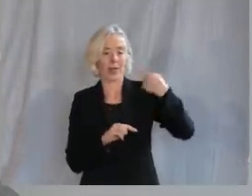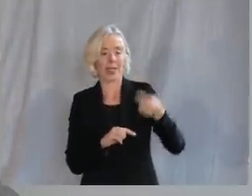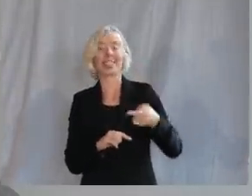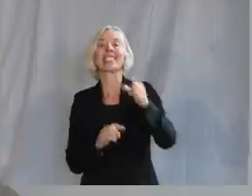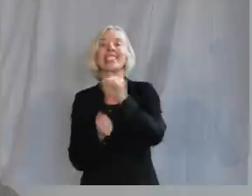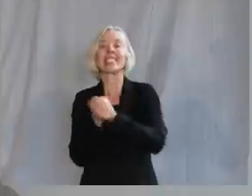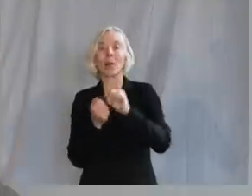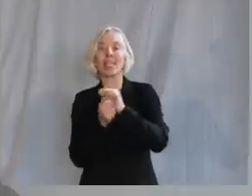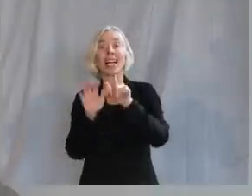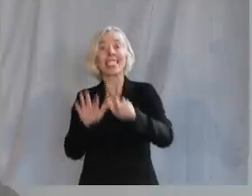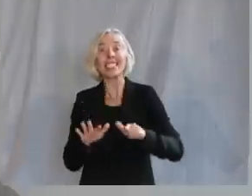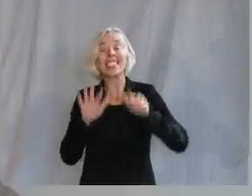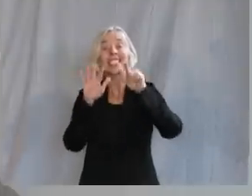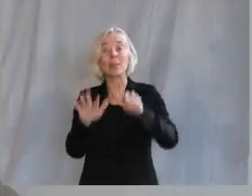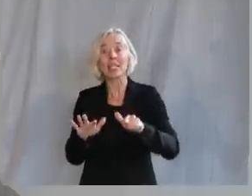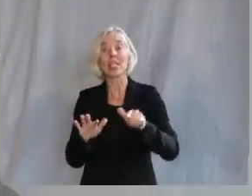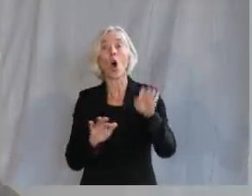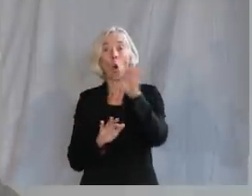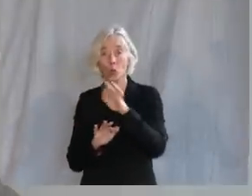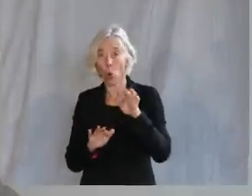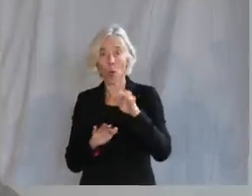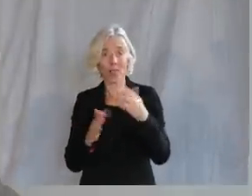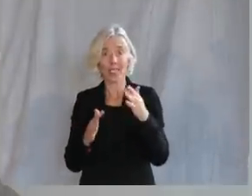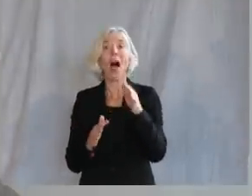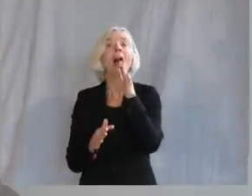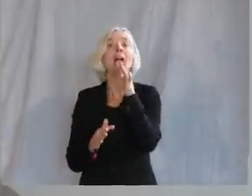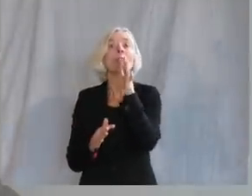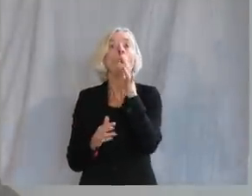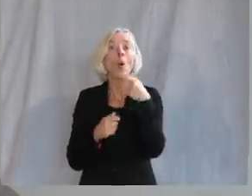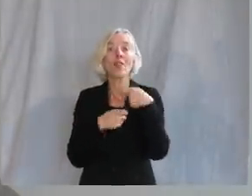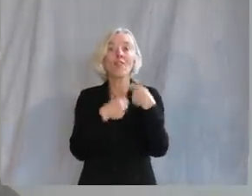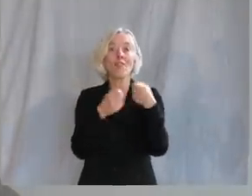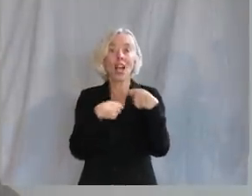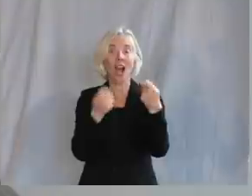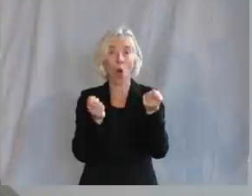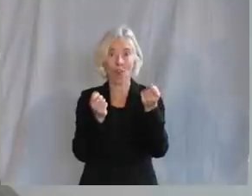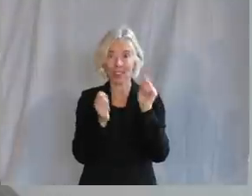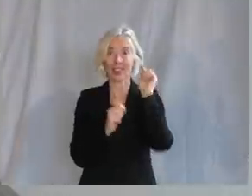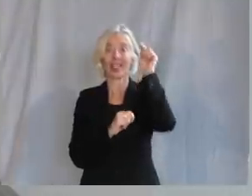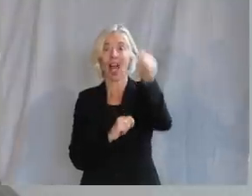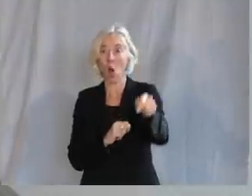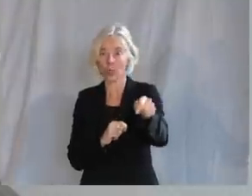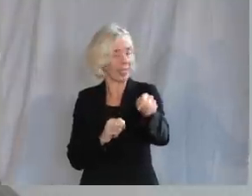zwischen 21 und 6 Uhr des Folgetages an folgenden Örtlichkeiten